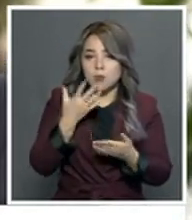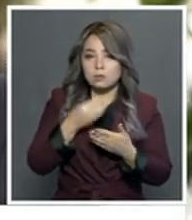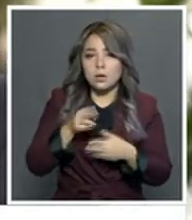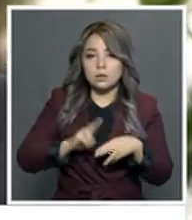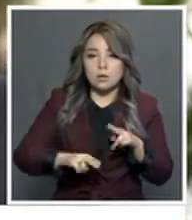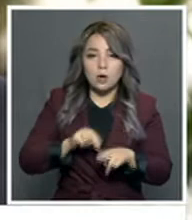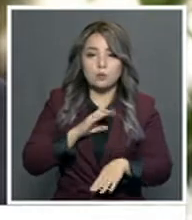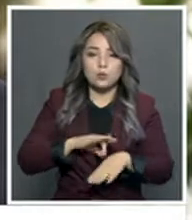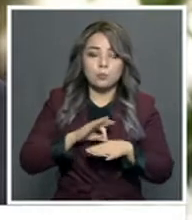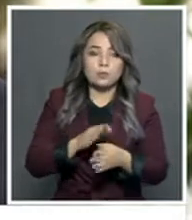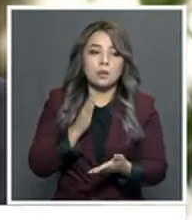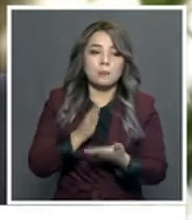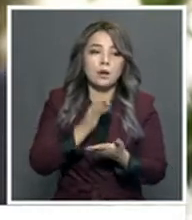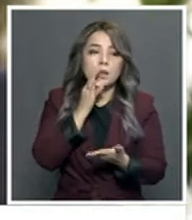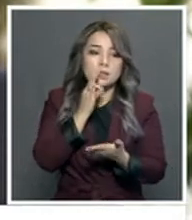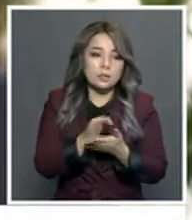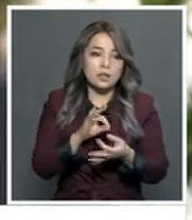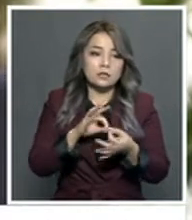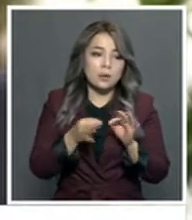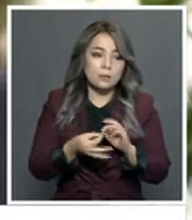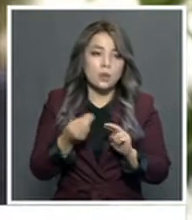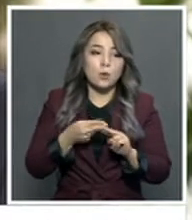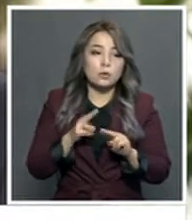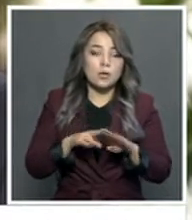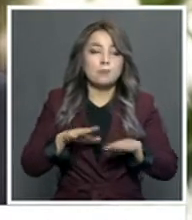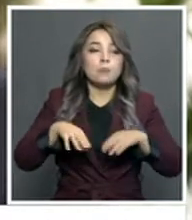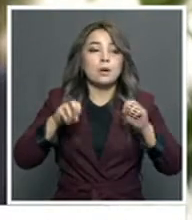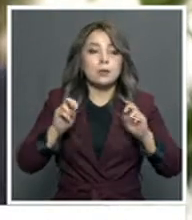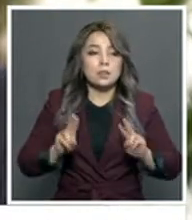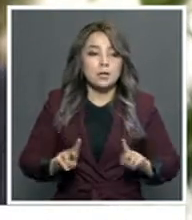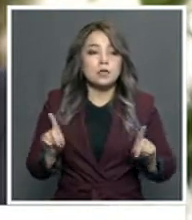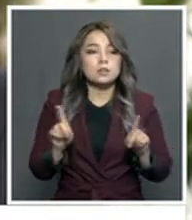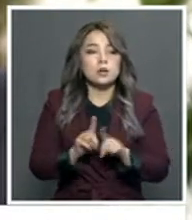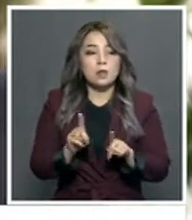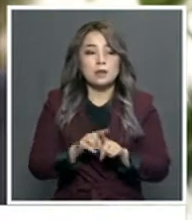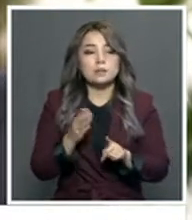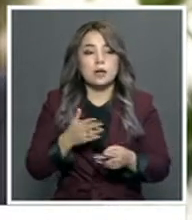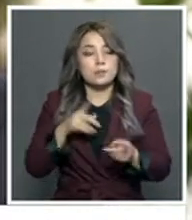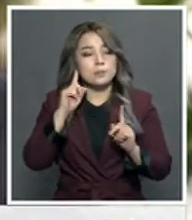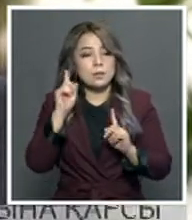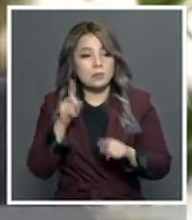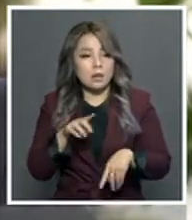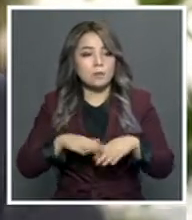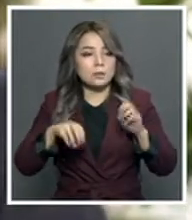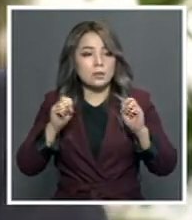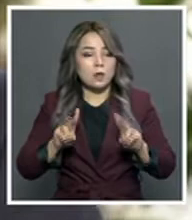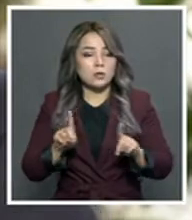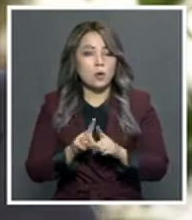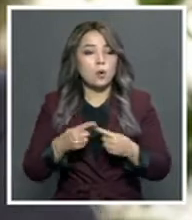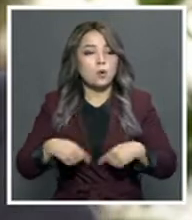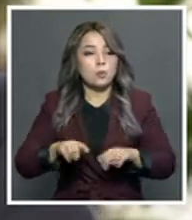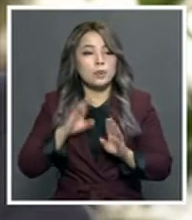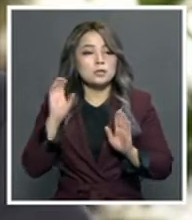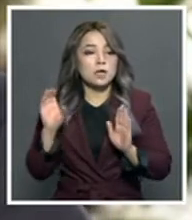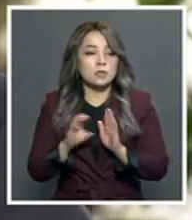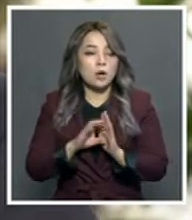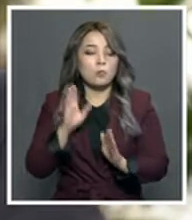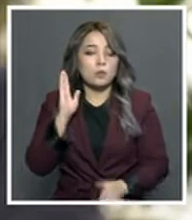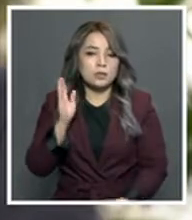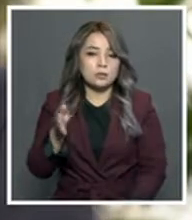салуға жоспарлап отырмыз деген кезде, осы жердегі мамандардың, яғни белгілі сарапшылардың қоғамдық тыңдаулары